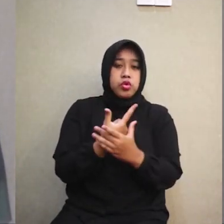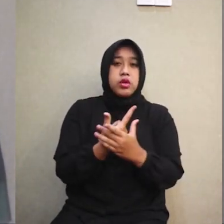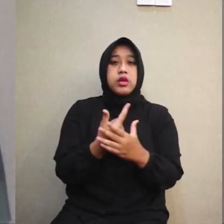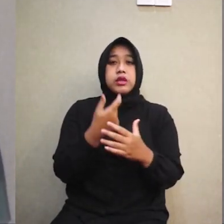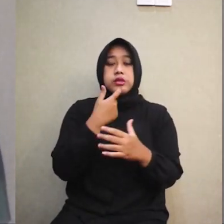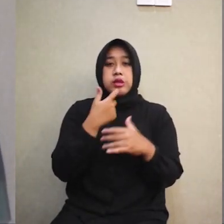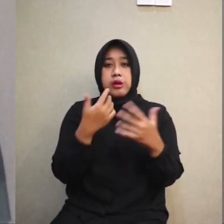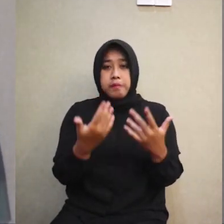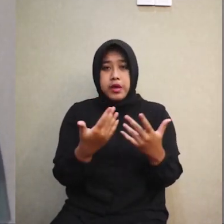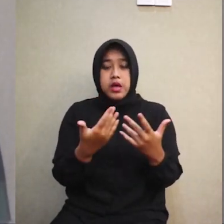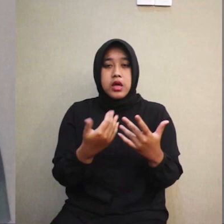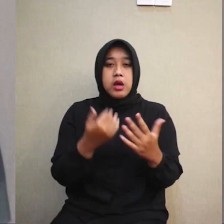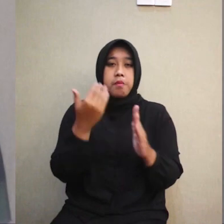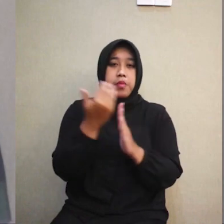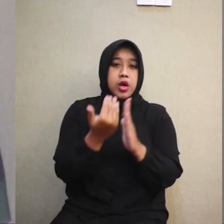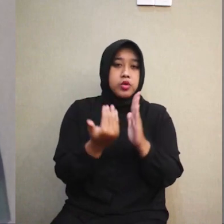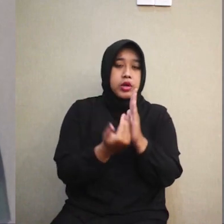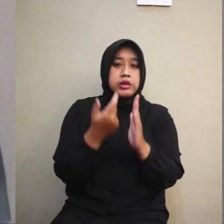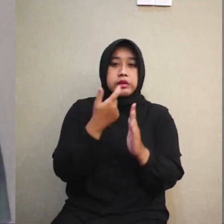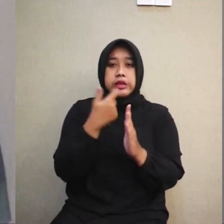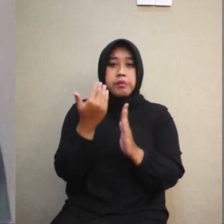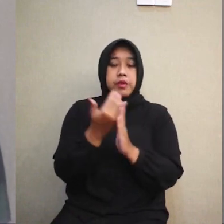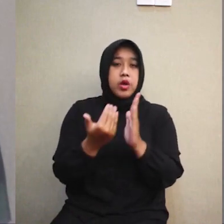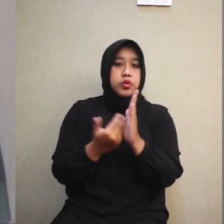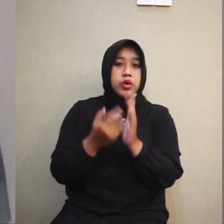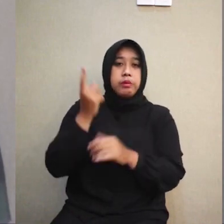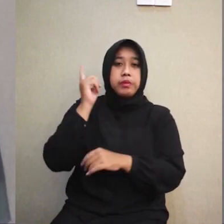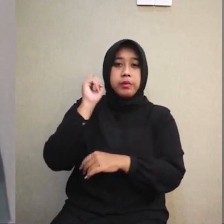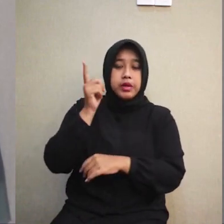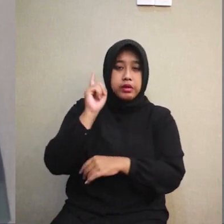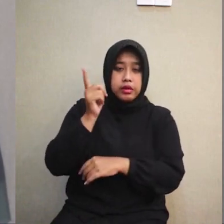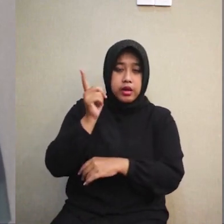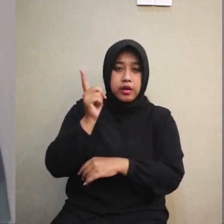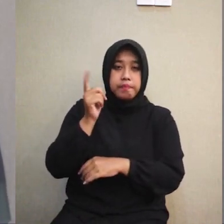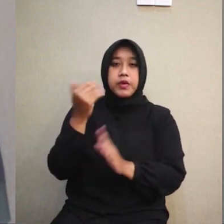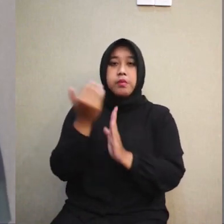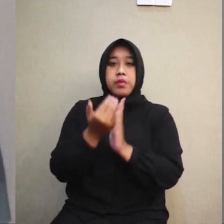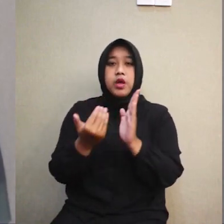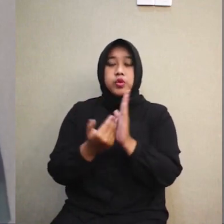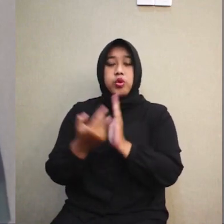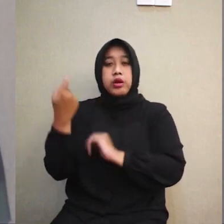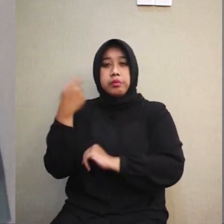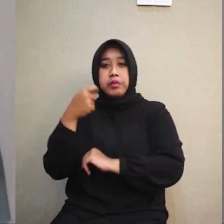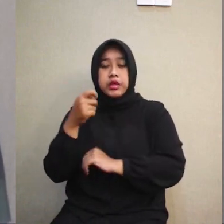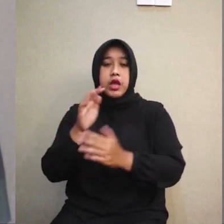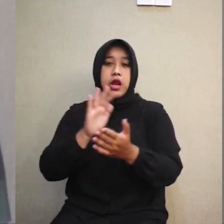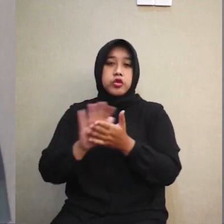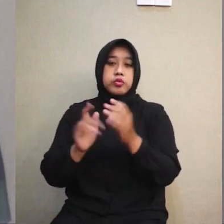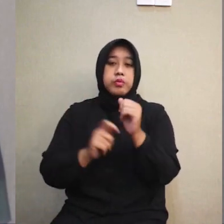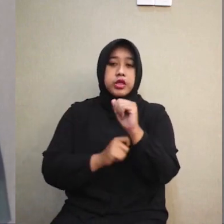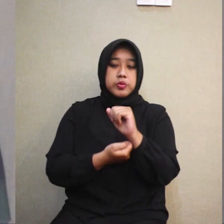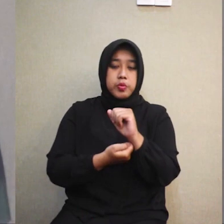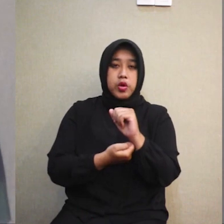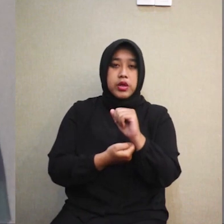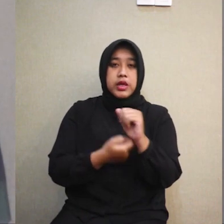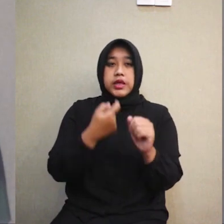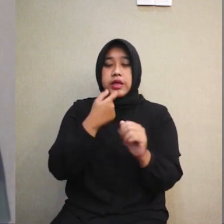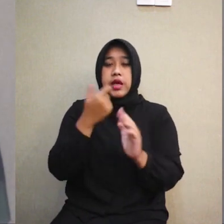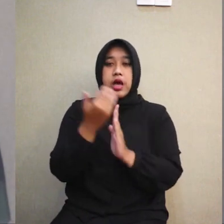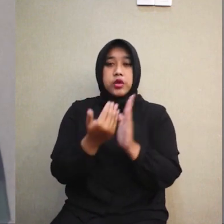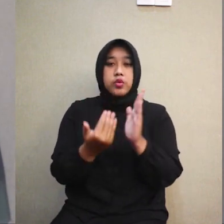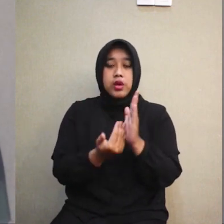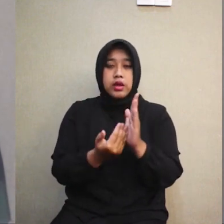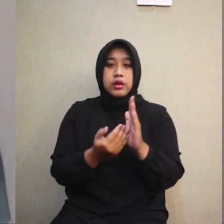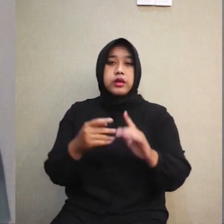jumlah regulasi berupa peraturan pemerintah peraturan menteri yang merespon sebagai aturan teknis dari